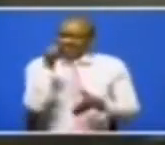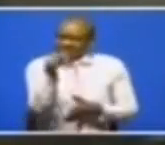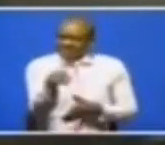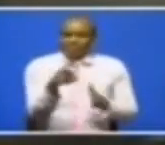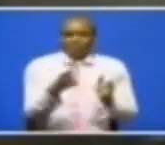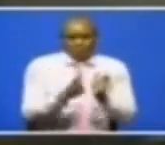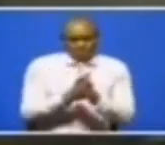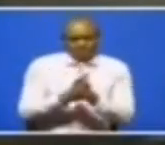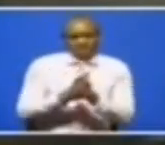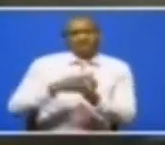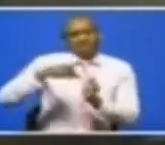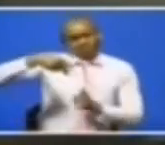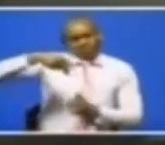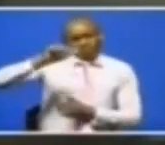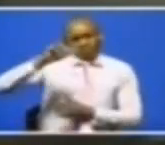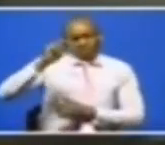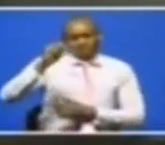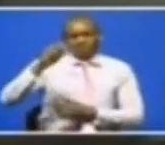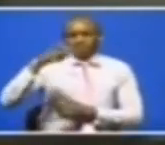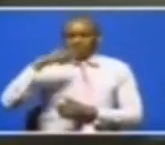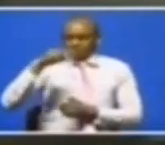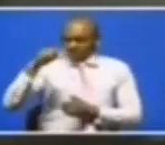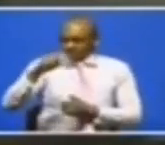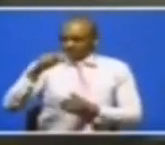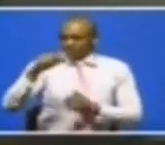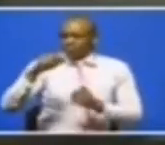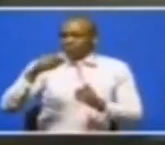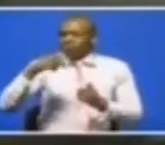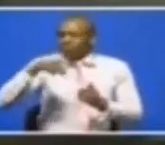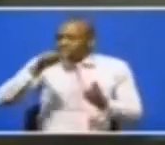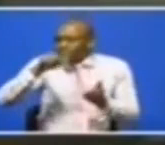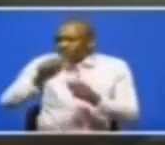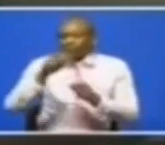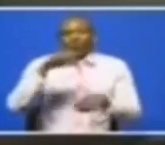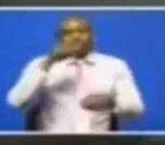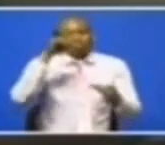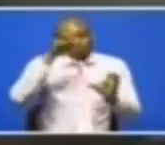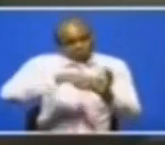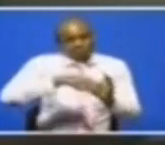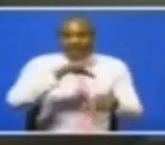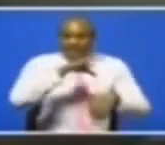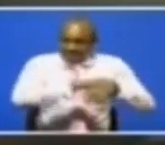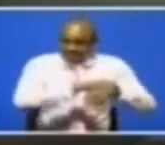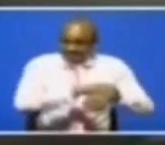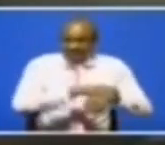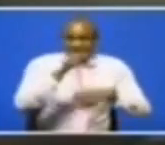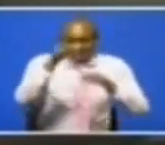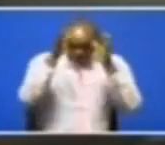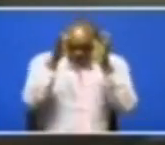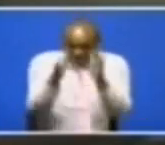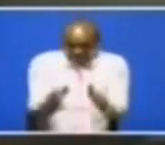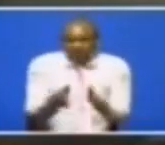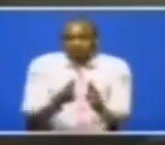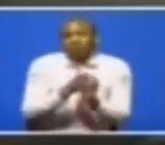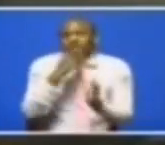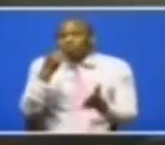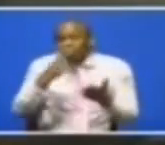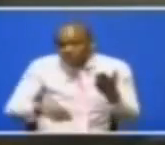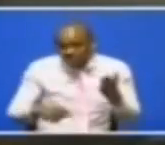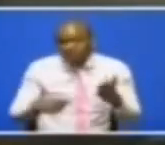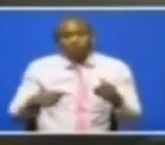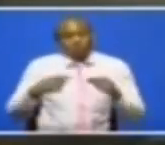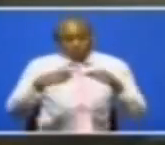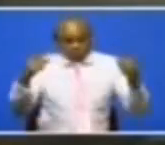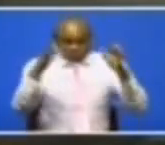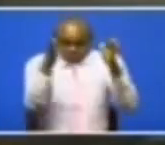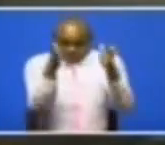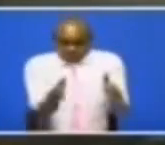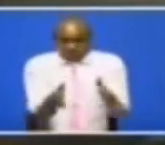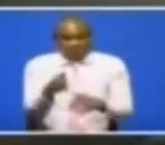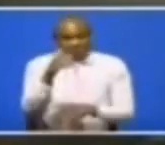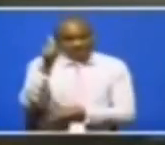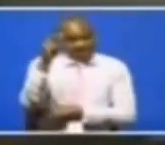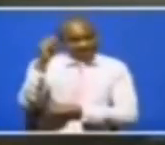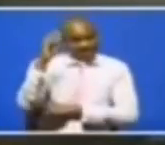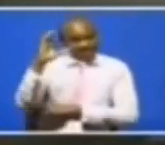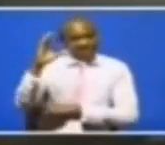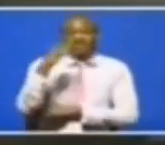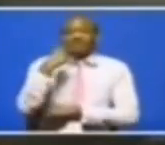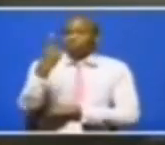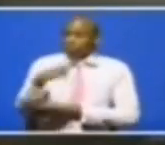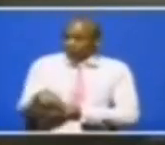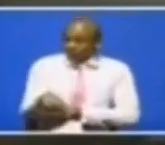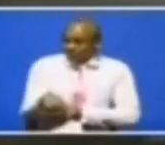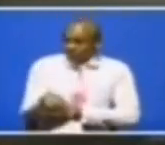cha Progressive Party of Kenya kuwa sehemu ya muungano wa NASA. Akaranga alijitetea dhidi ya madai ya mpinzani wake wa ANC Ibrahim